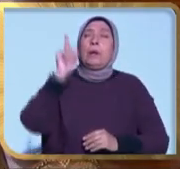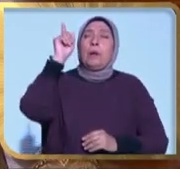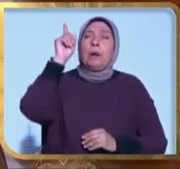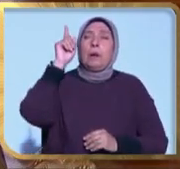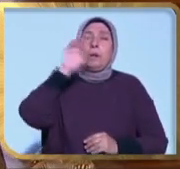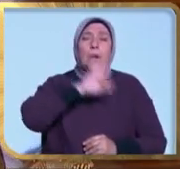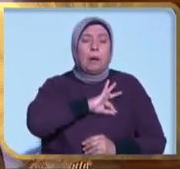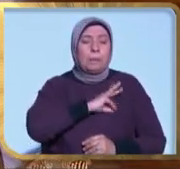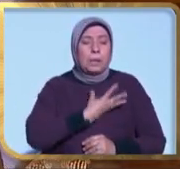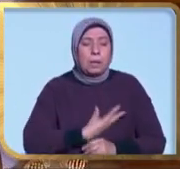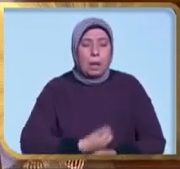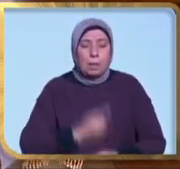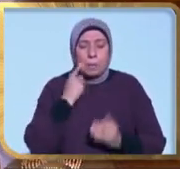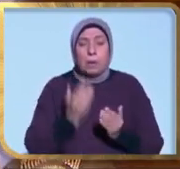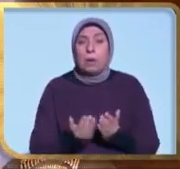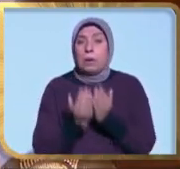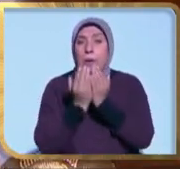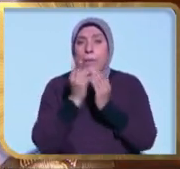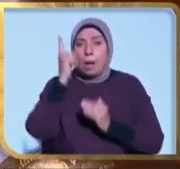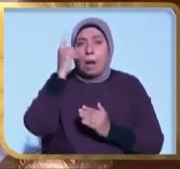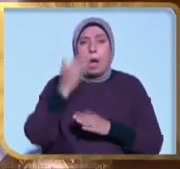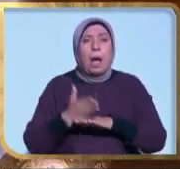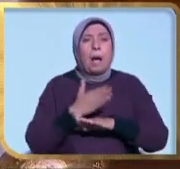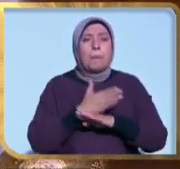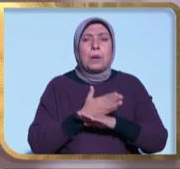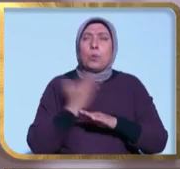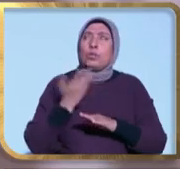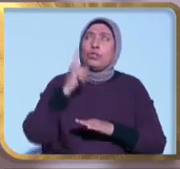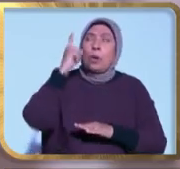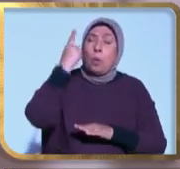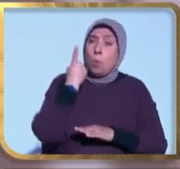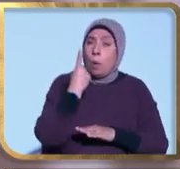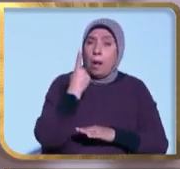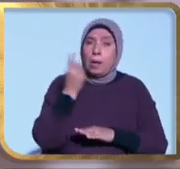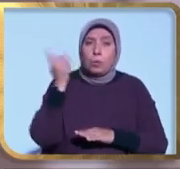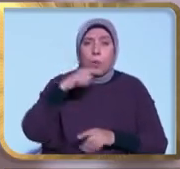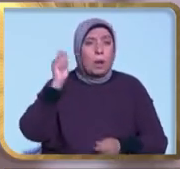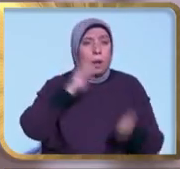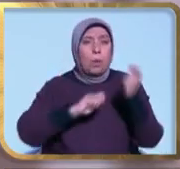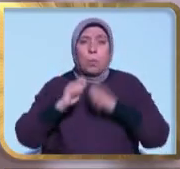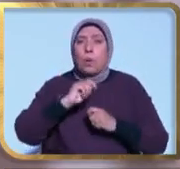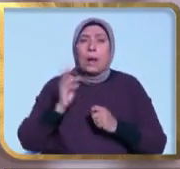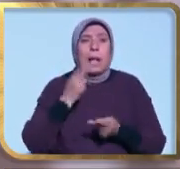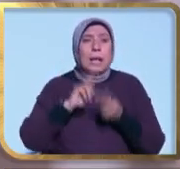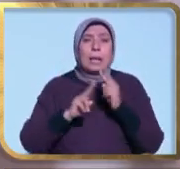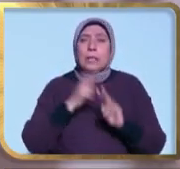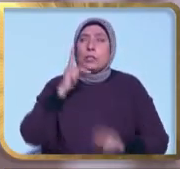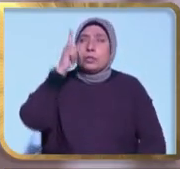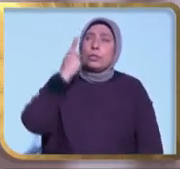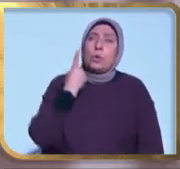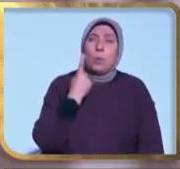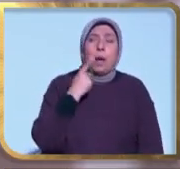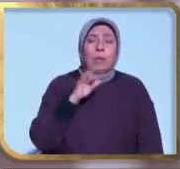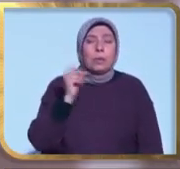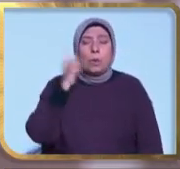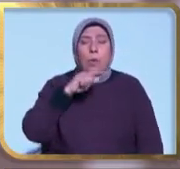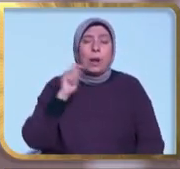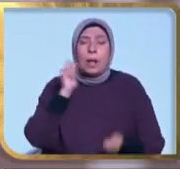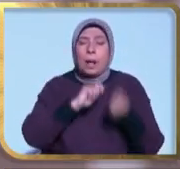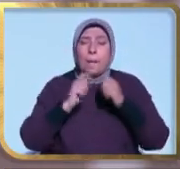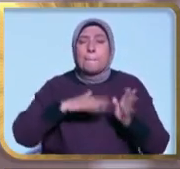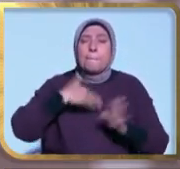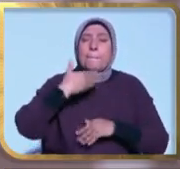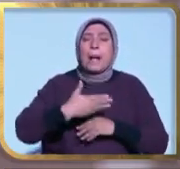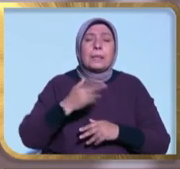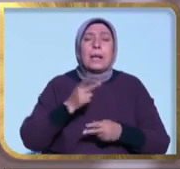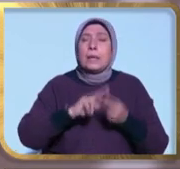الراحمين يا من كنت قبل كل شيء والمكون لكل شيء والكائن بعد كل شيء